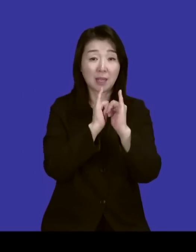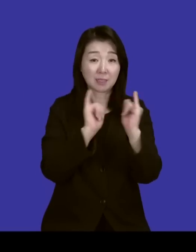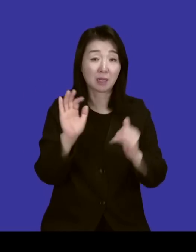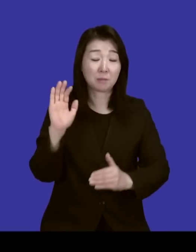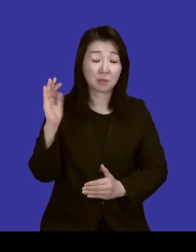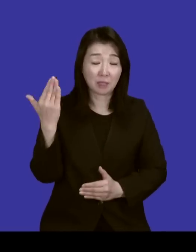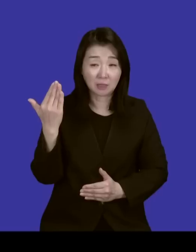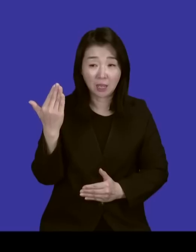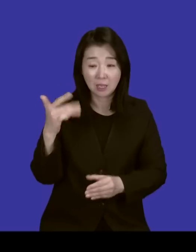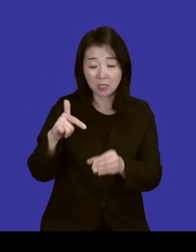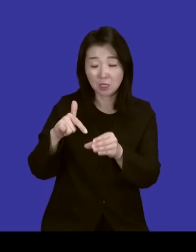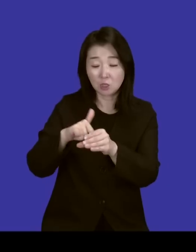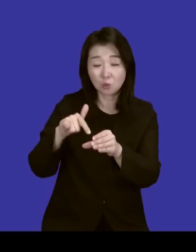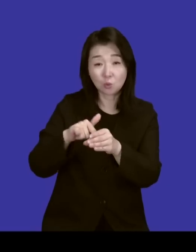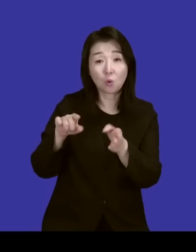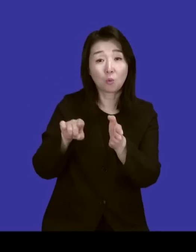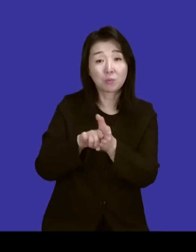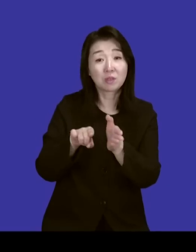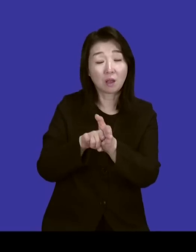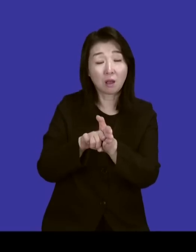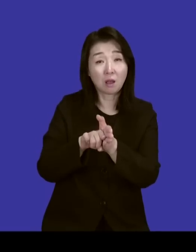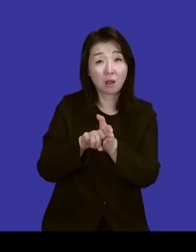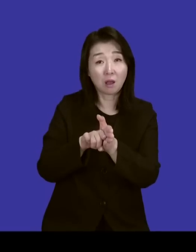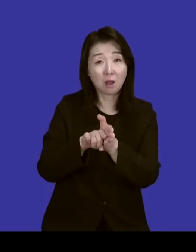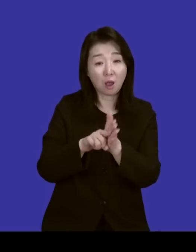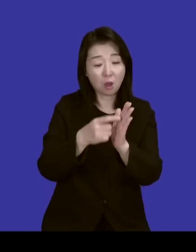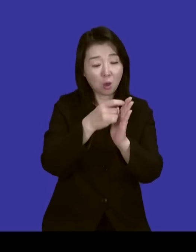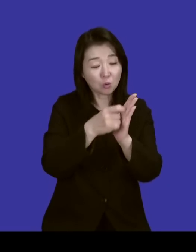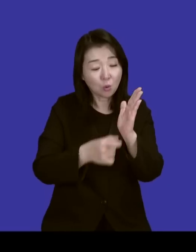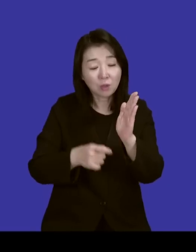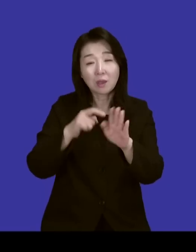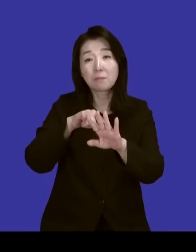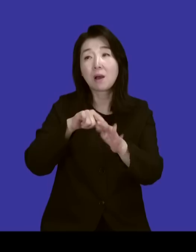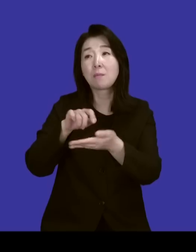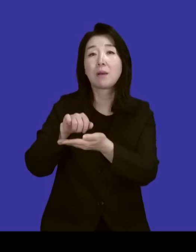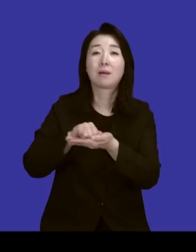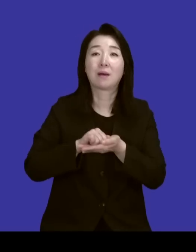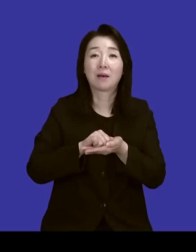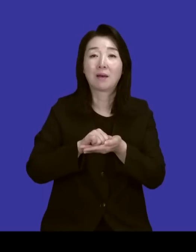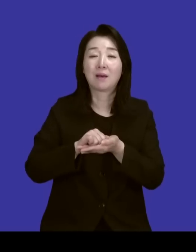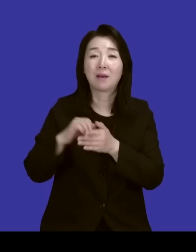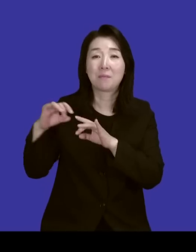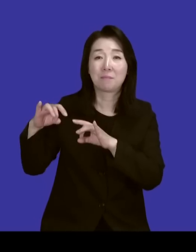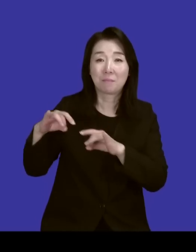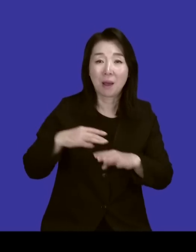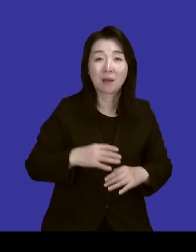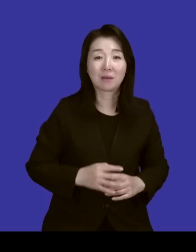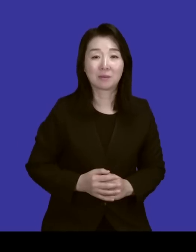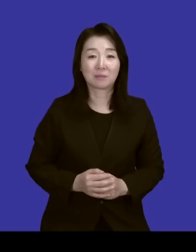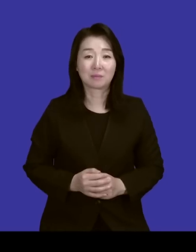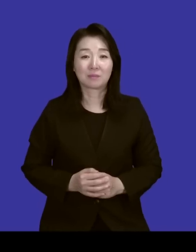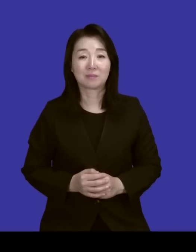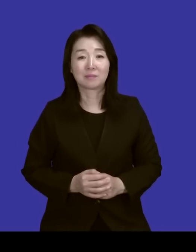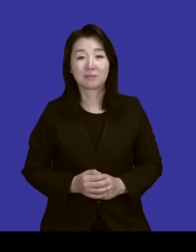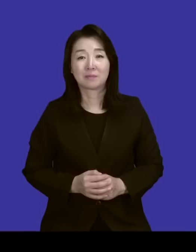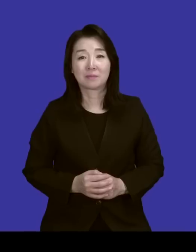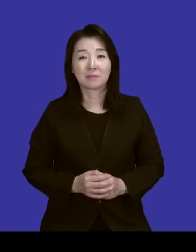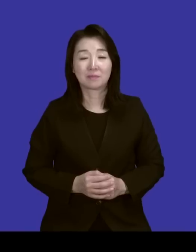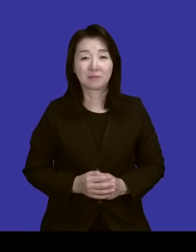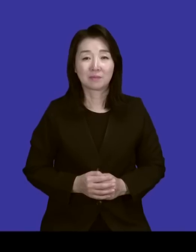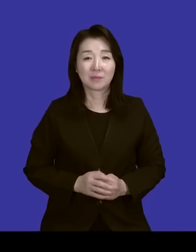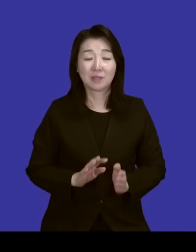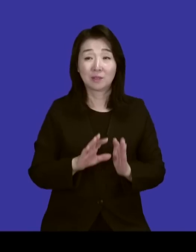기독교 신앙의 어떤 닥트린, 예. 교리가 마음속에 들어왔는데 예. 이제 그 무렵 제가 이제 막 그냥